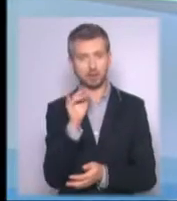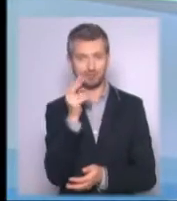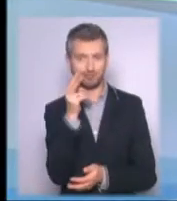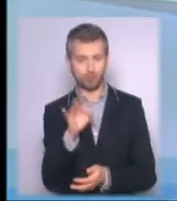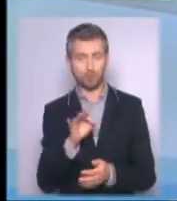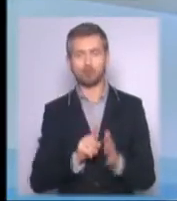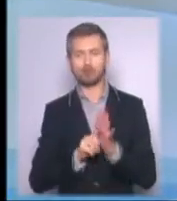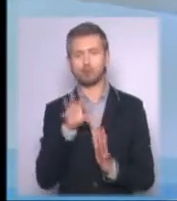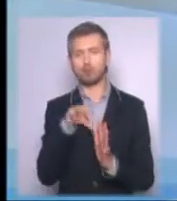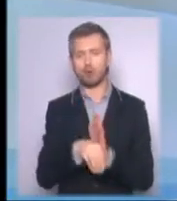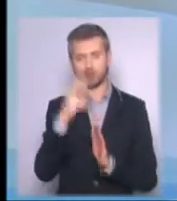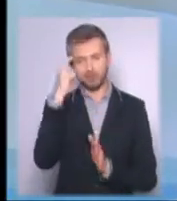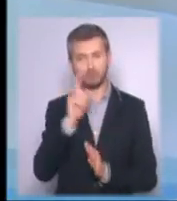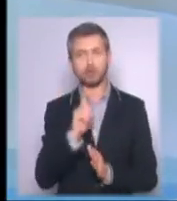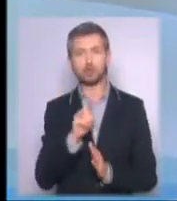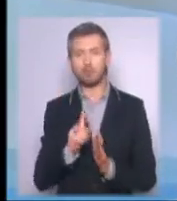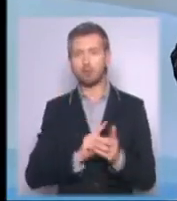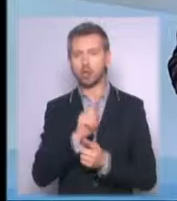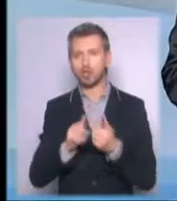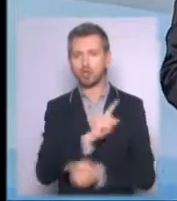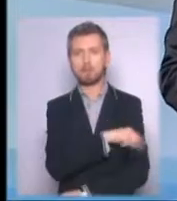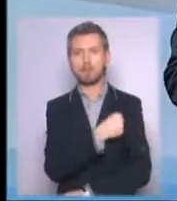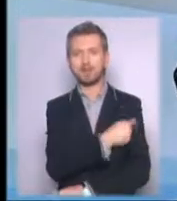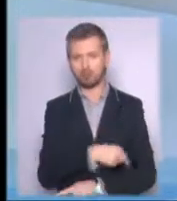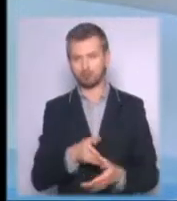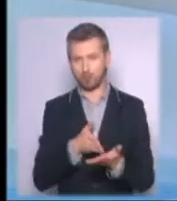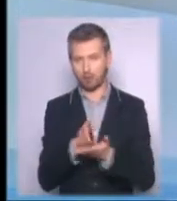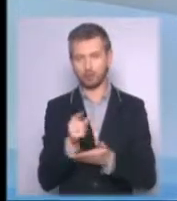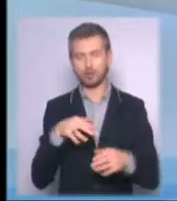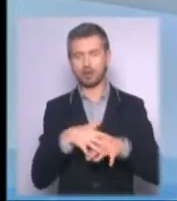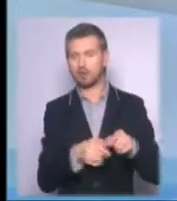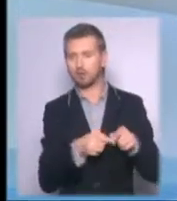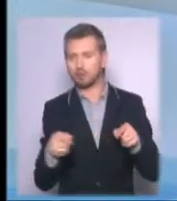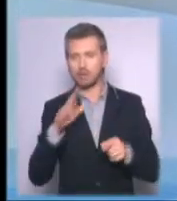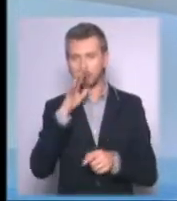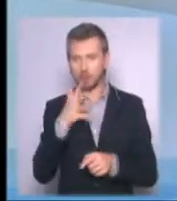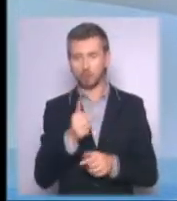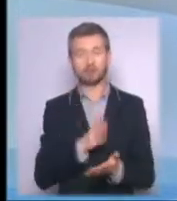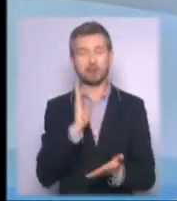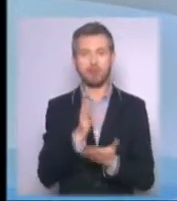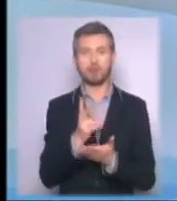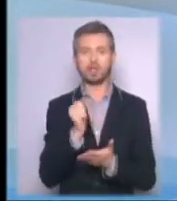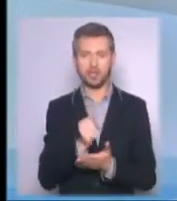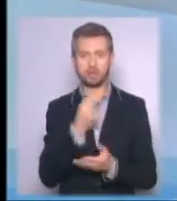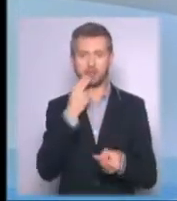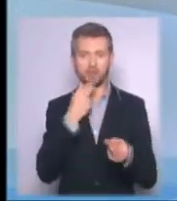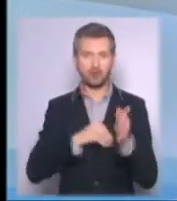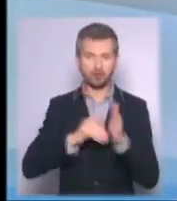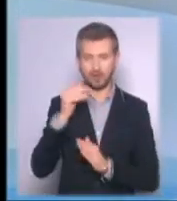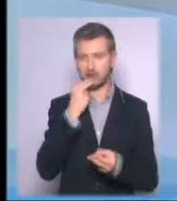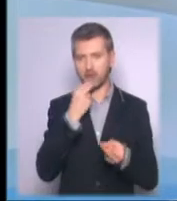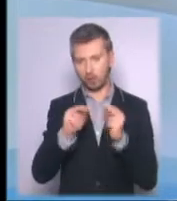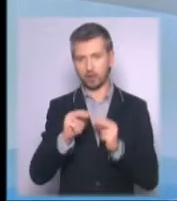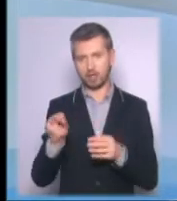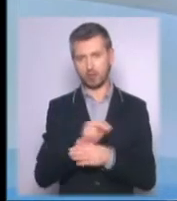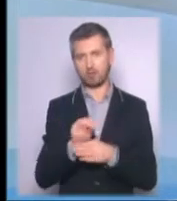у столиці, аби модернізувати медичну галузь. Вони розраховані на 5 років і спрямовані на підвищення якості лікування. Як оптимально втілити цей